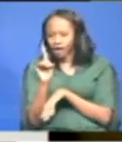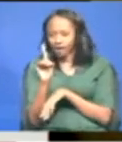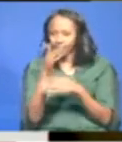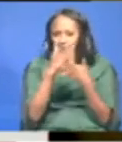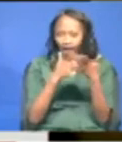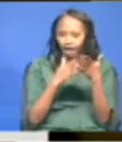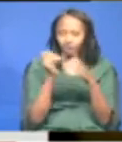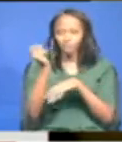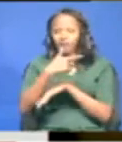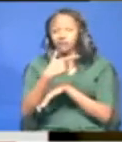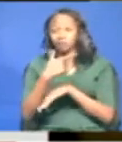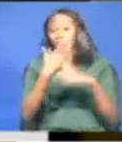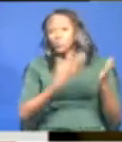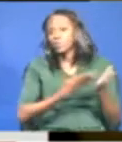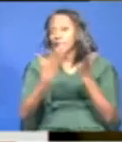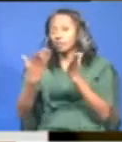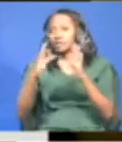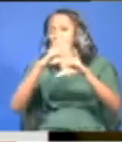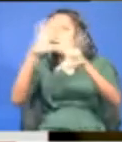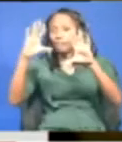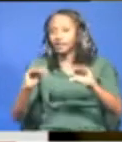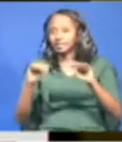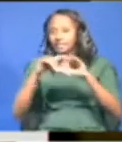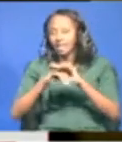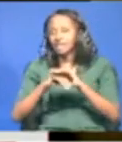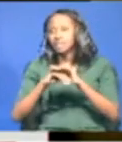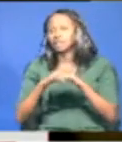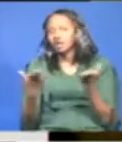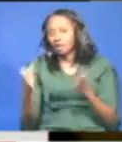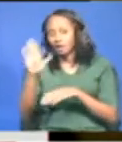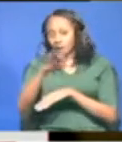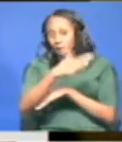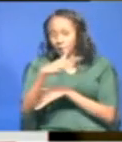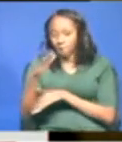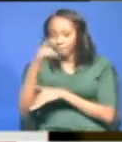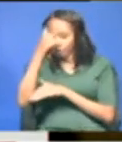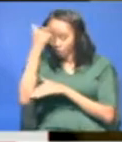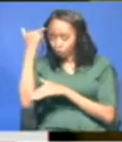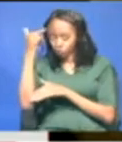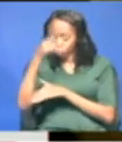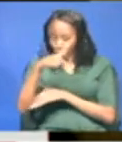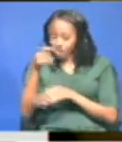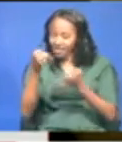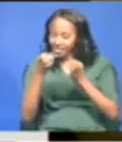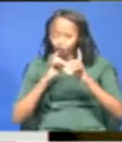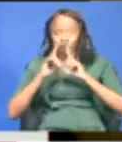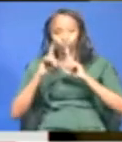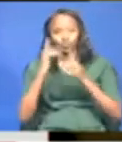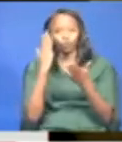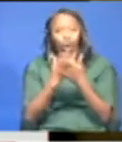1 or 1.5 months tutapeleka budget bungeni, kwa sababu lazima tuambiane ukweli,